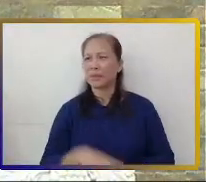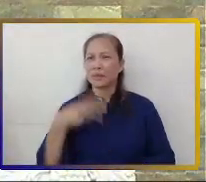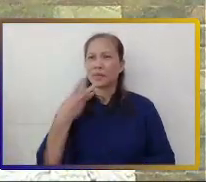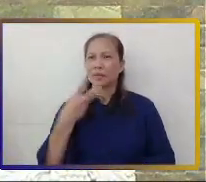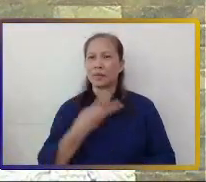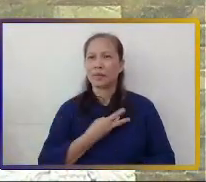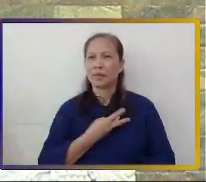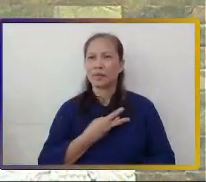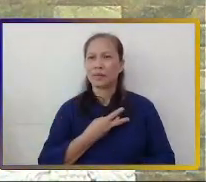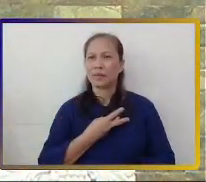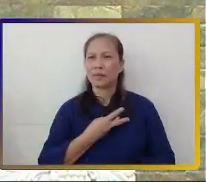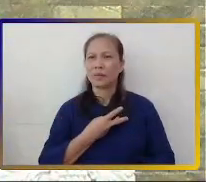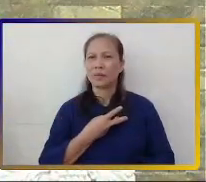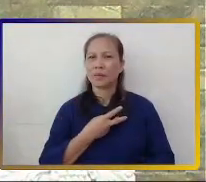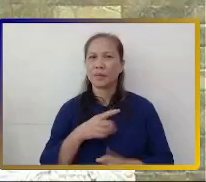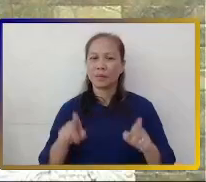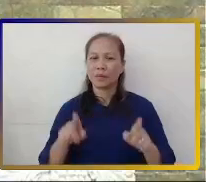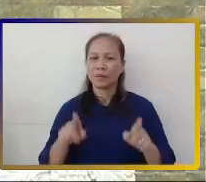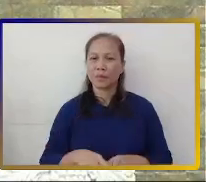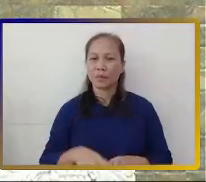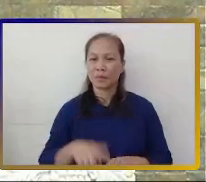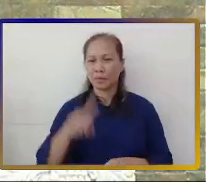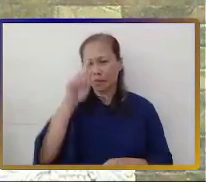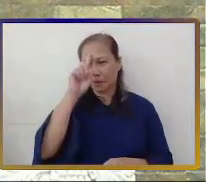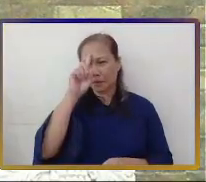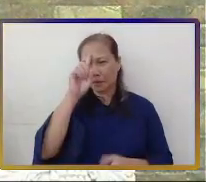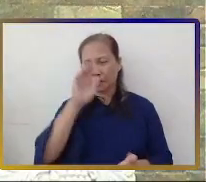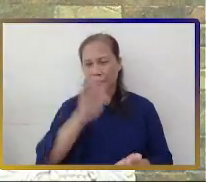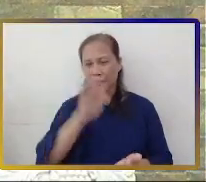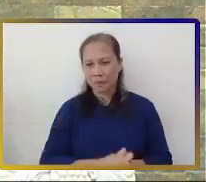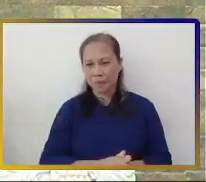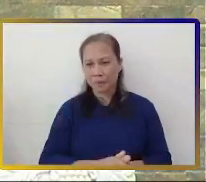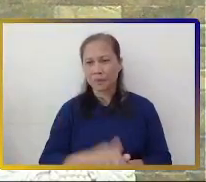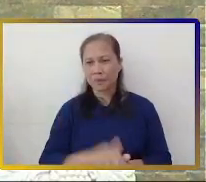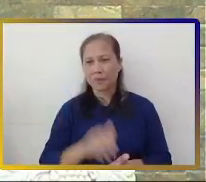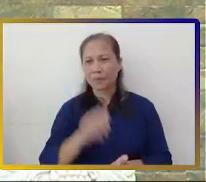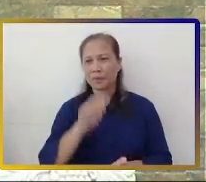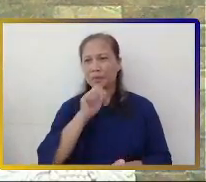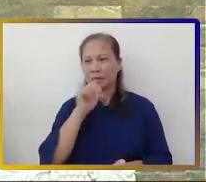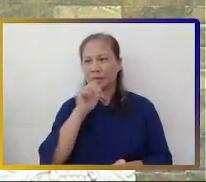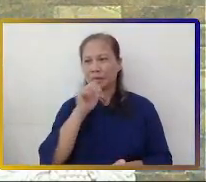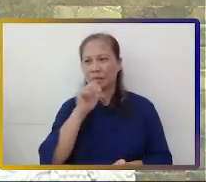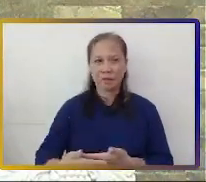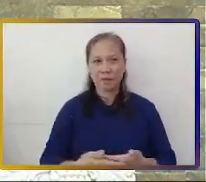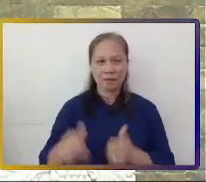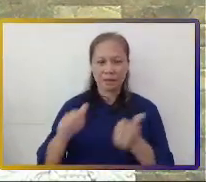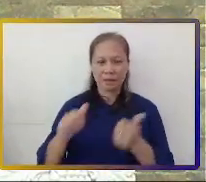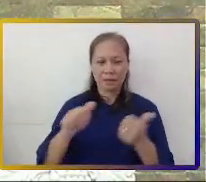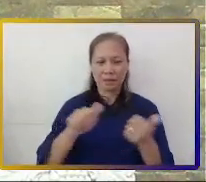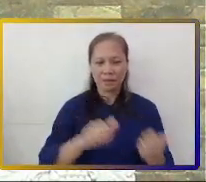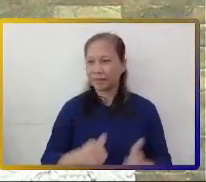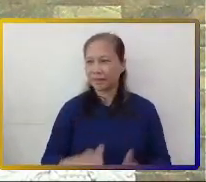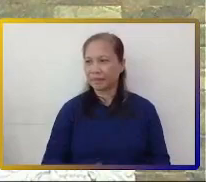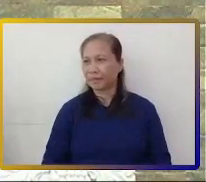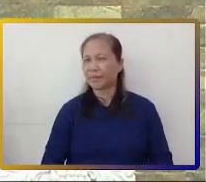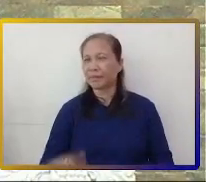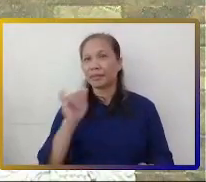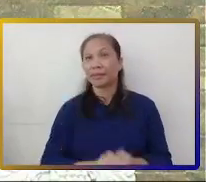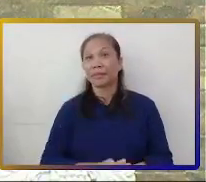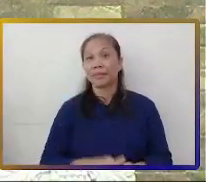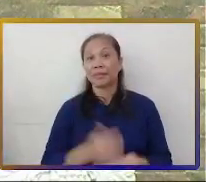reject infant baptism tayo po dito pinapaliwanag natin na ang binabautismuhan